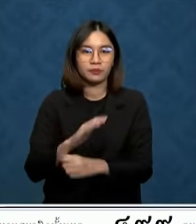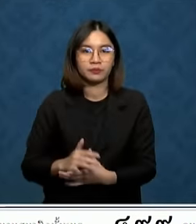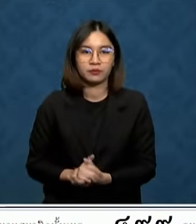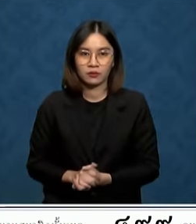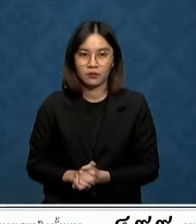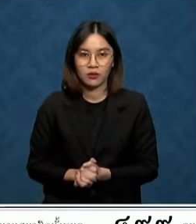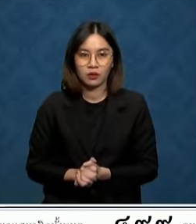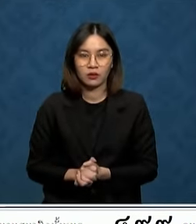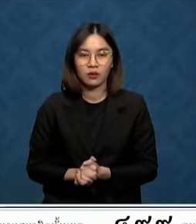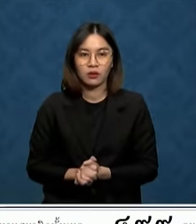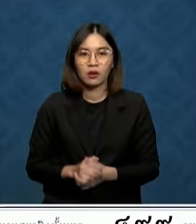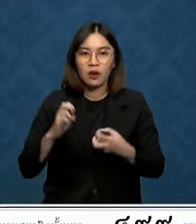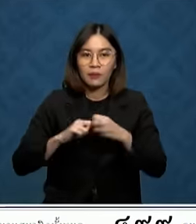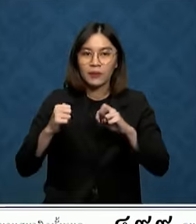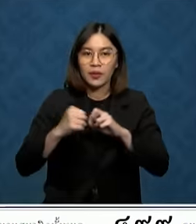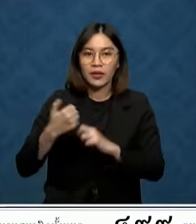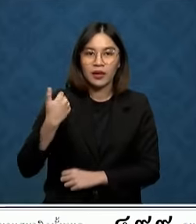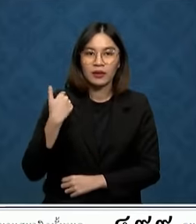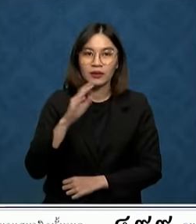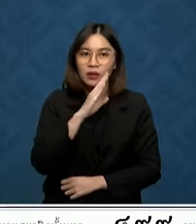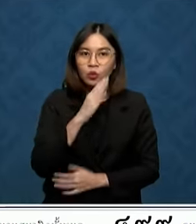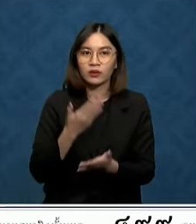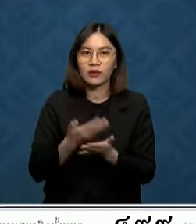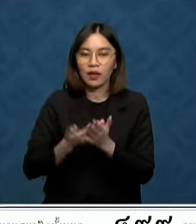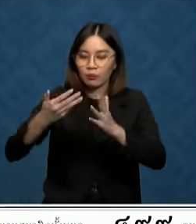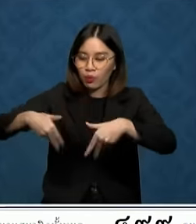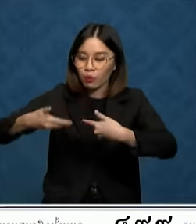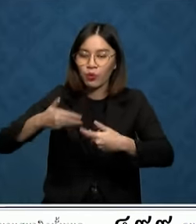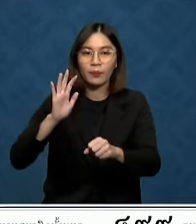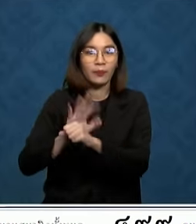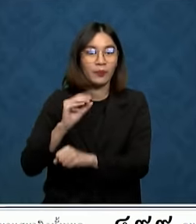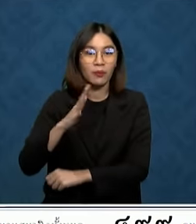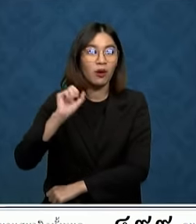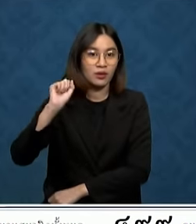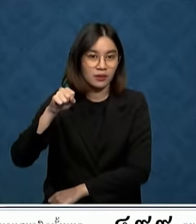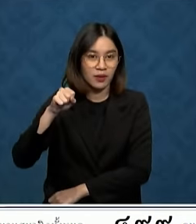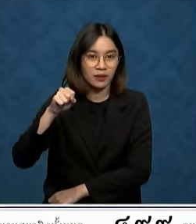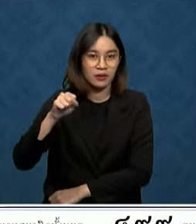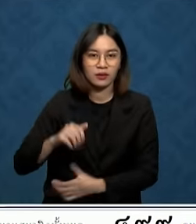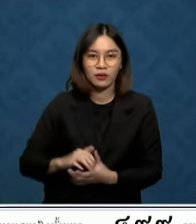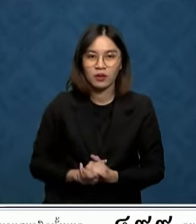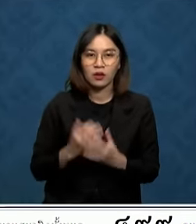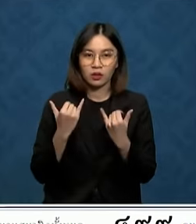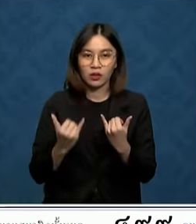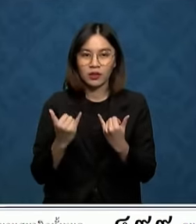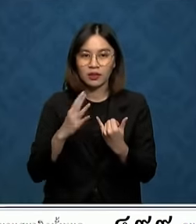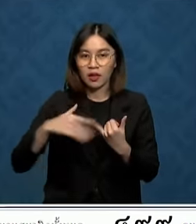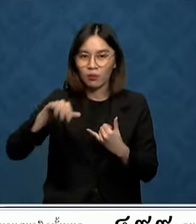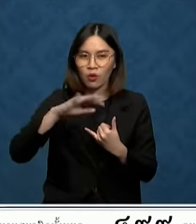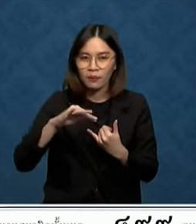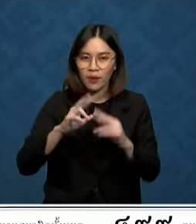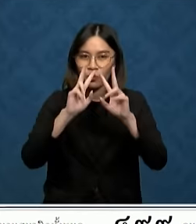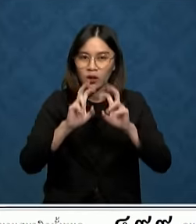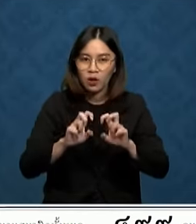นี้ปัญหามันจะมีก็แต่เมื่อเราจัดเก็บรายได้ไม่เพียงพอถูกต้องมั้ยคะทีนี้เรามาดูกันว่า